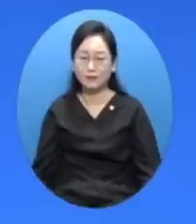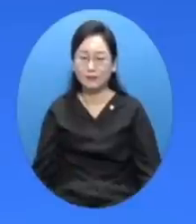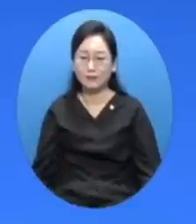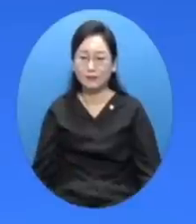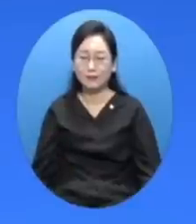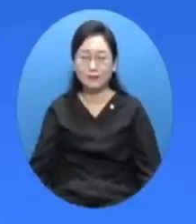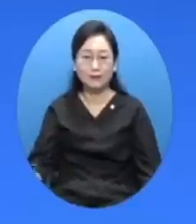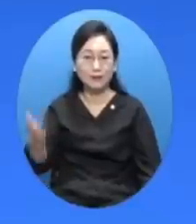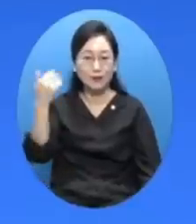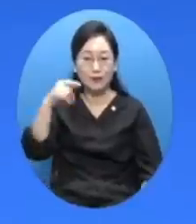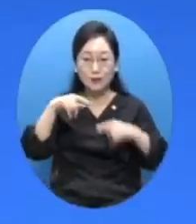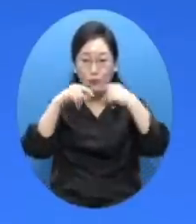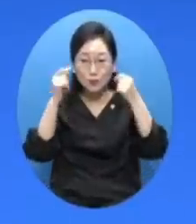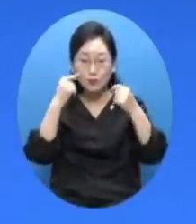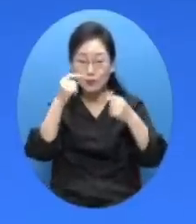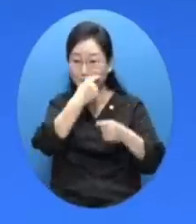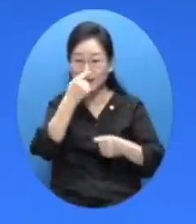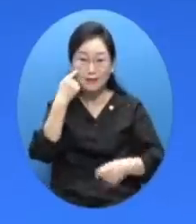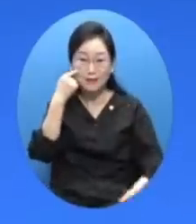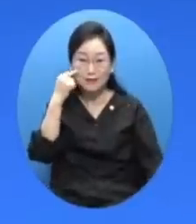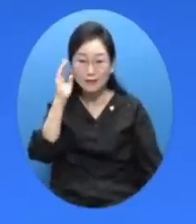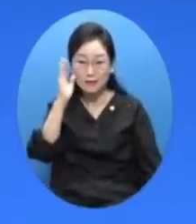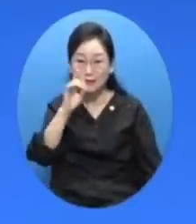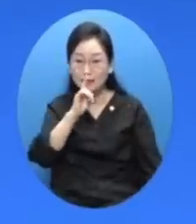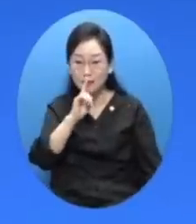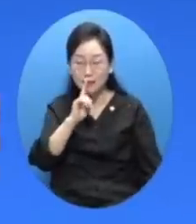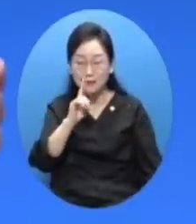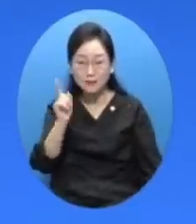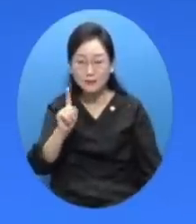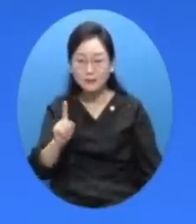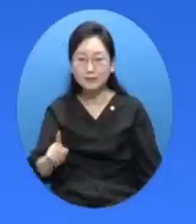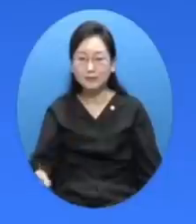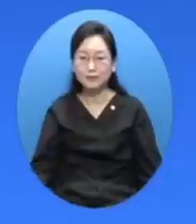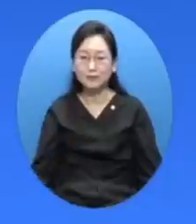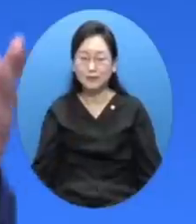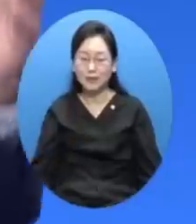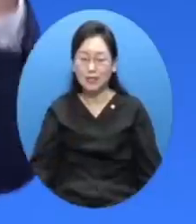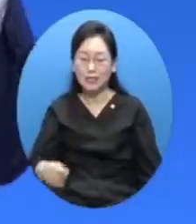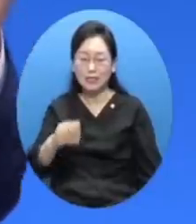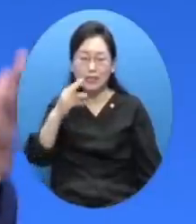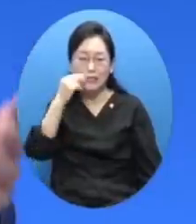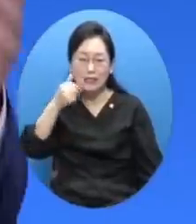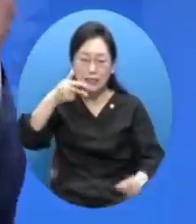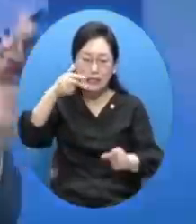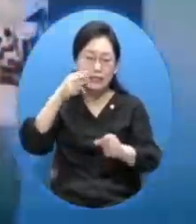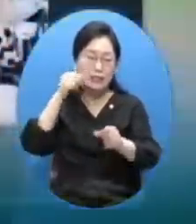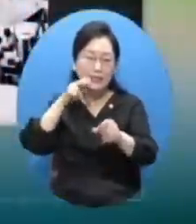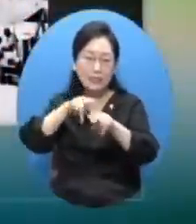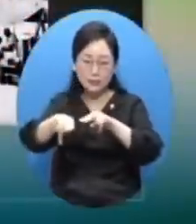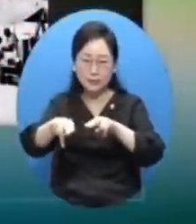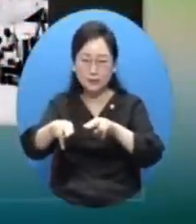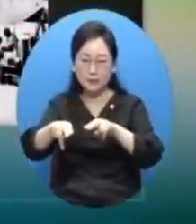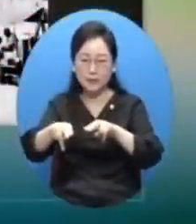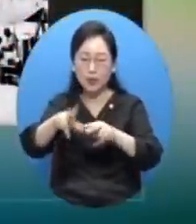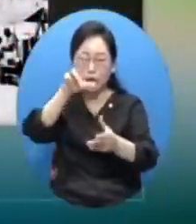이전에 우리 조용 목사님께서 간증하시던 말씀을 들으면 유류파동으로 말하면 철골만 서고 이